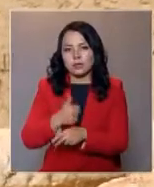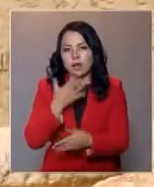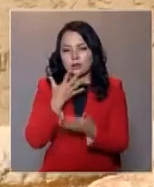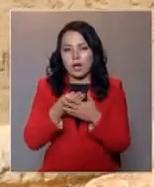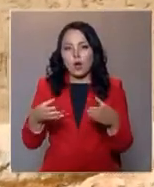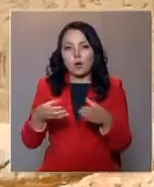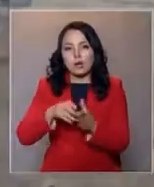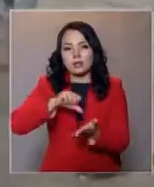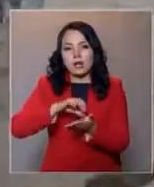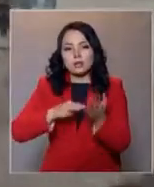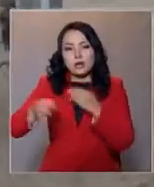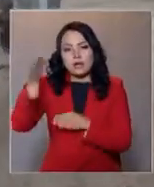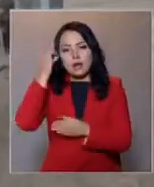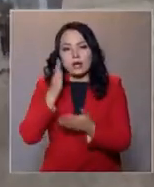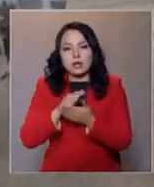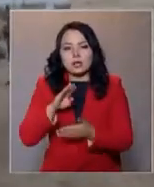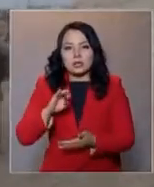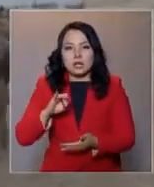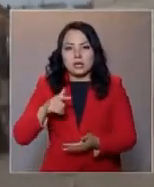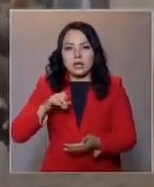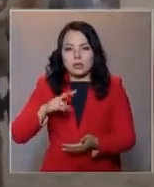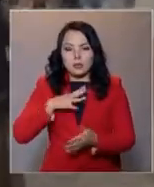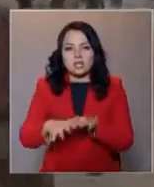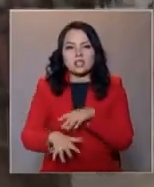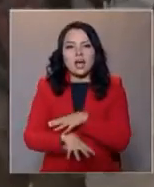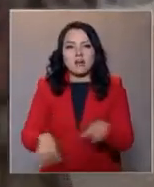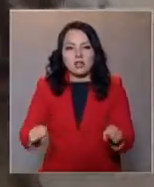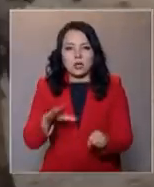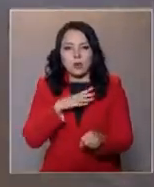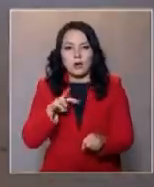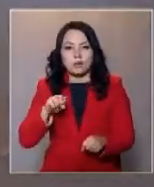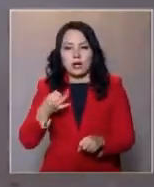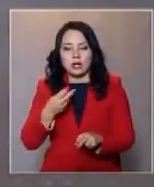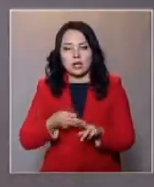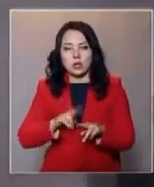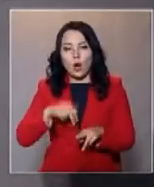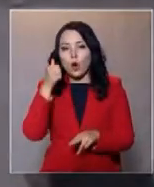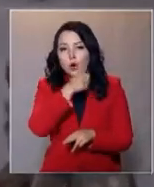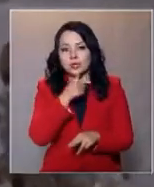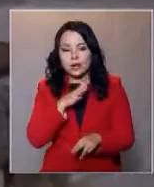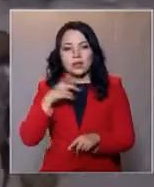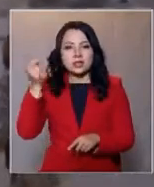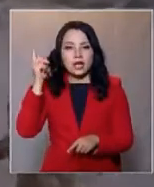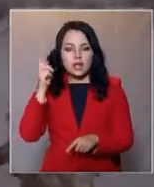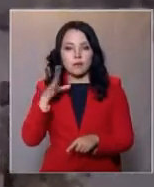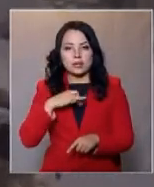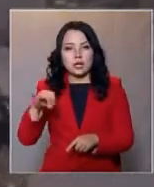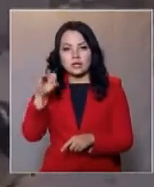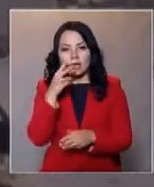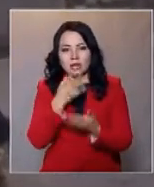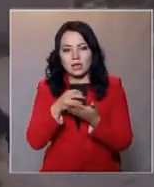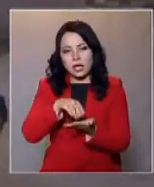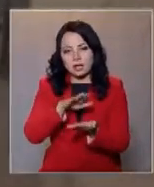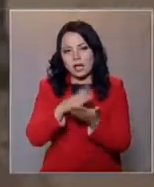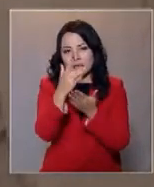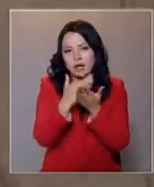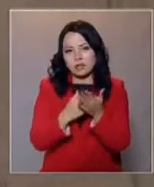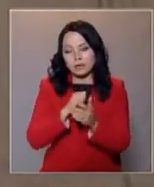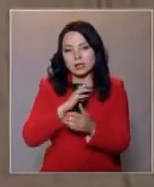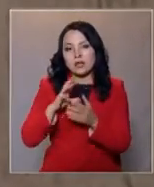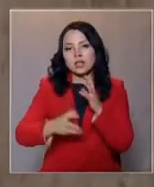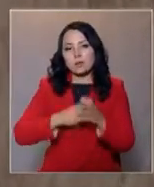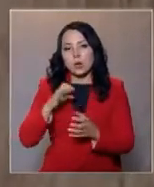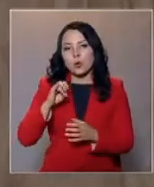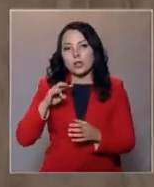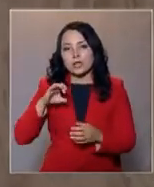комплекса. Напомним, боевики ТИГИЛ захватили Пальмиру в мае этого года. Древний сирийский город входит в список всемирного